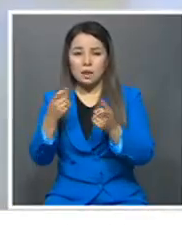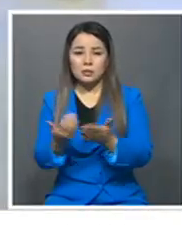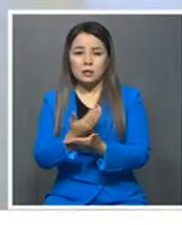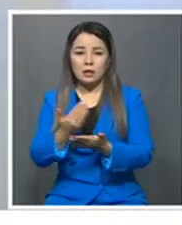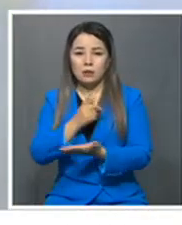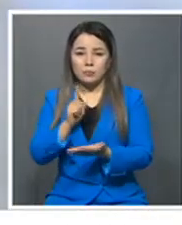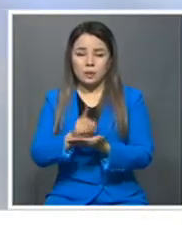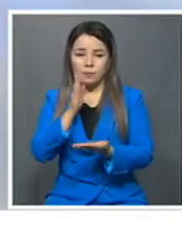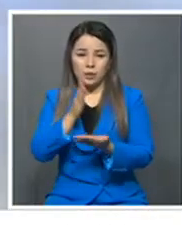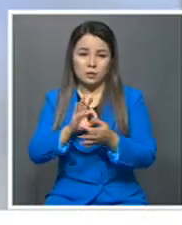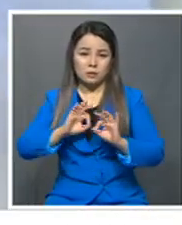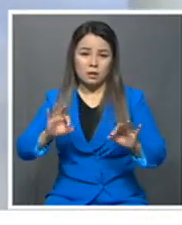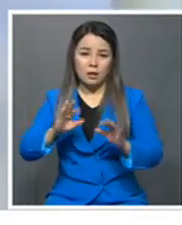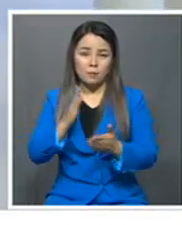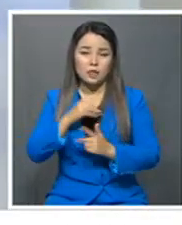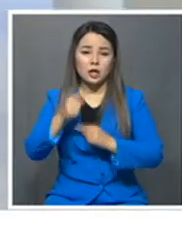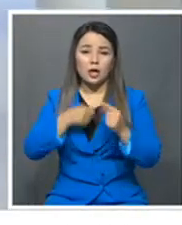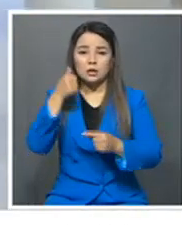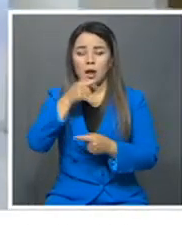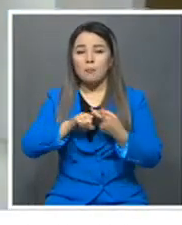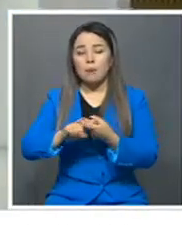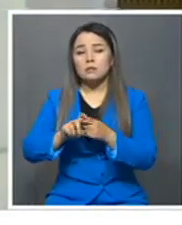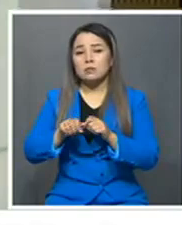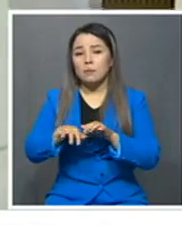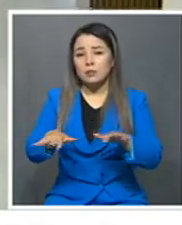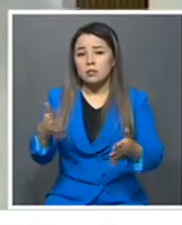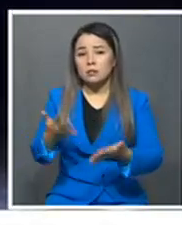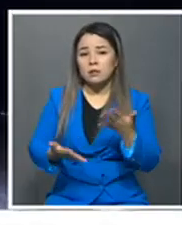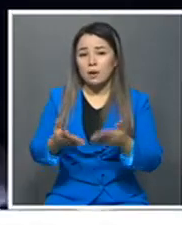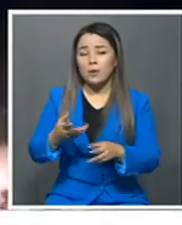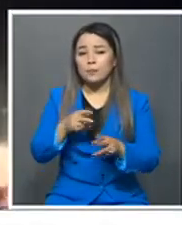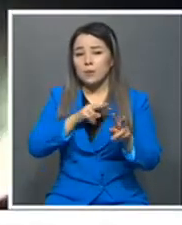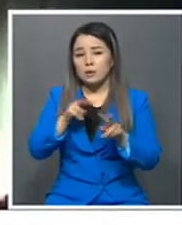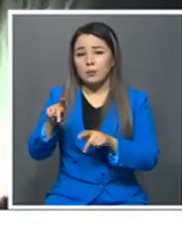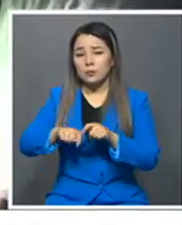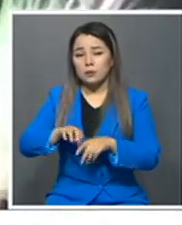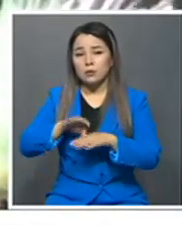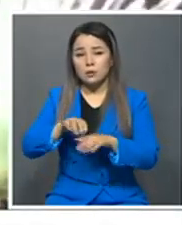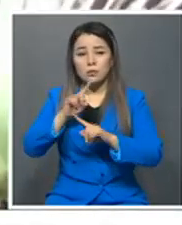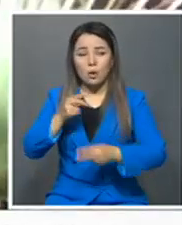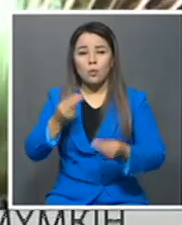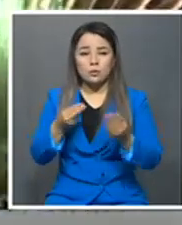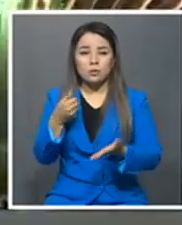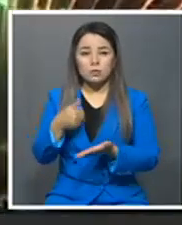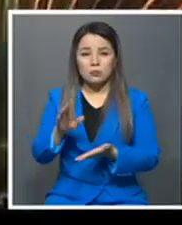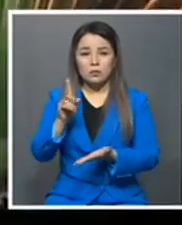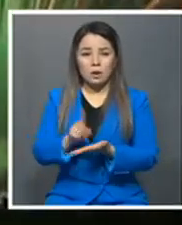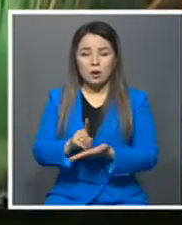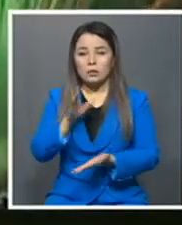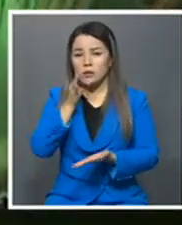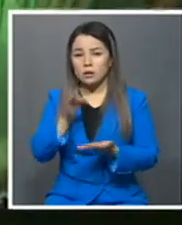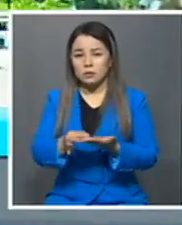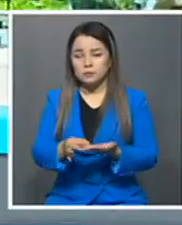мәлімдеді. Оның сөзінше, келесі жылға дейін пандемия бақылауға алынбаса, ойындарды өткізуден бас тартуға тура келеді.